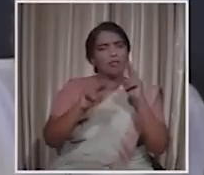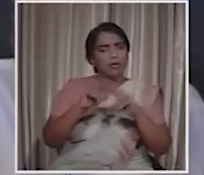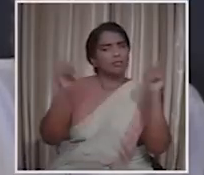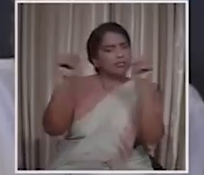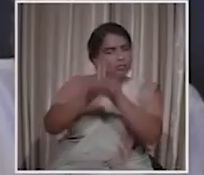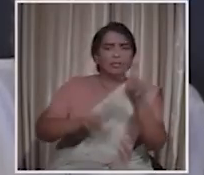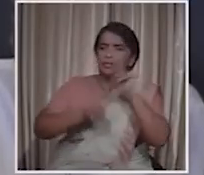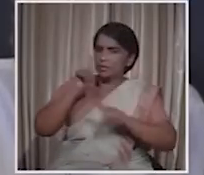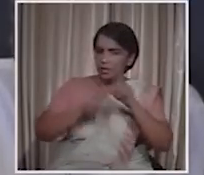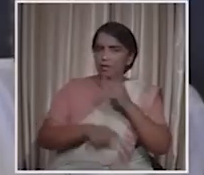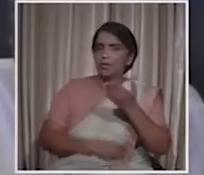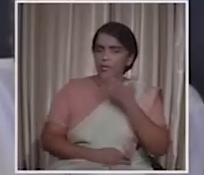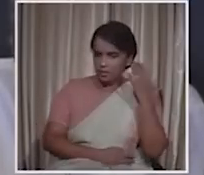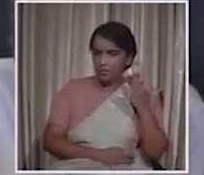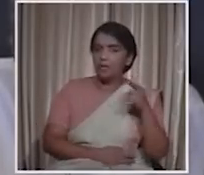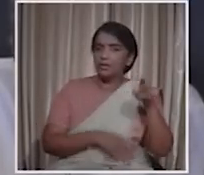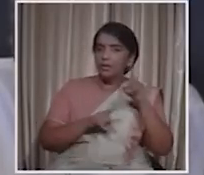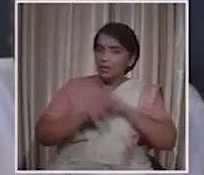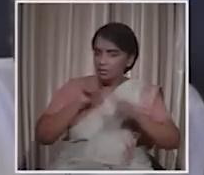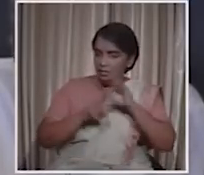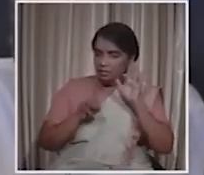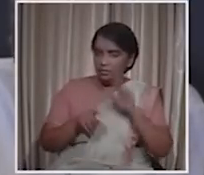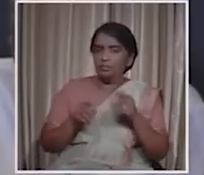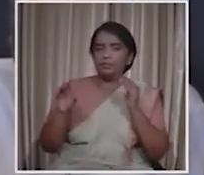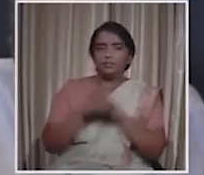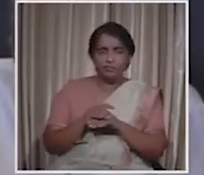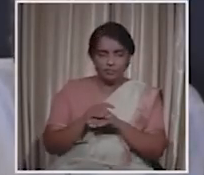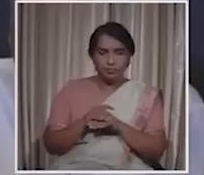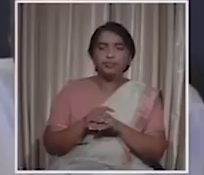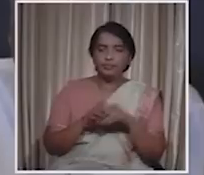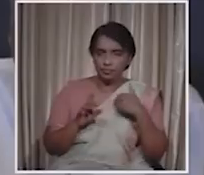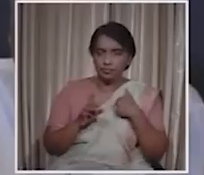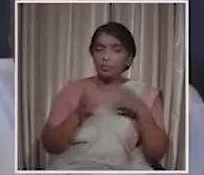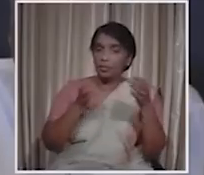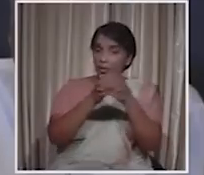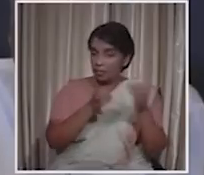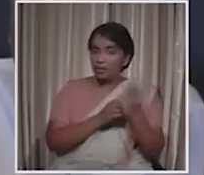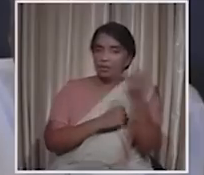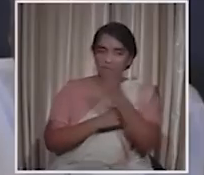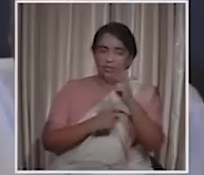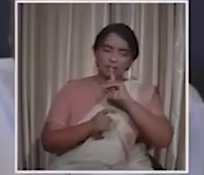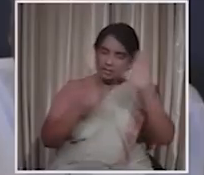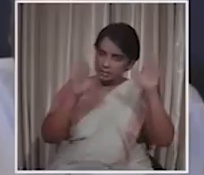නියෝජිතයන් එක කතා කරන්න පුළුවන්. මේ සාකච්ඡා සඳහා සහභාගී වෙන ලෙස මම මේ පක්ෂ දෙකෙන්ම ඉල්ලා